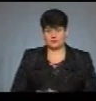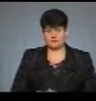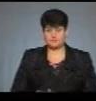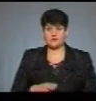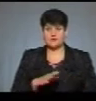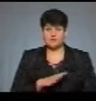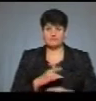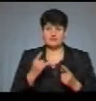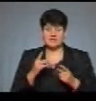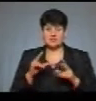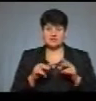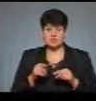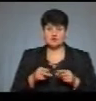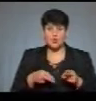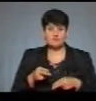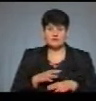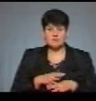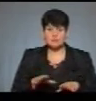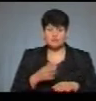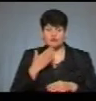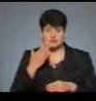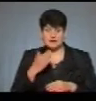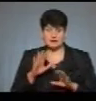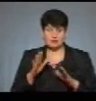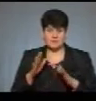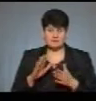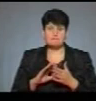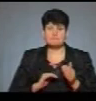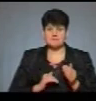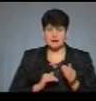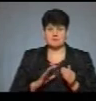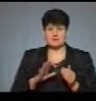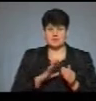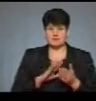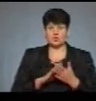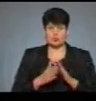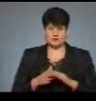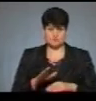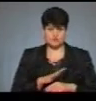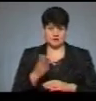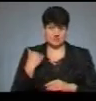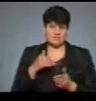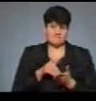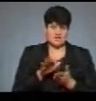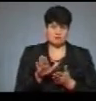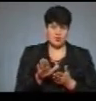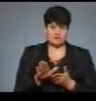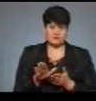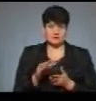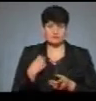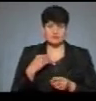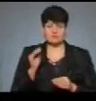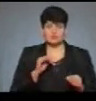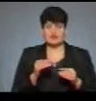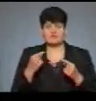великий шанс того, що ковзанки цього року не буде. В останній момент підприємець, з яким ми домовились про монтаж ковзанки, відмовився, і вони змонтували в